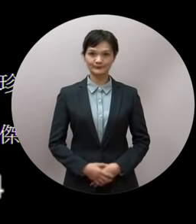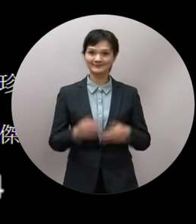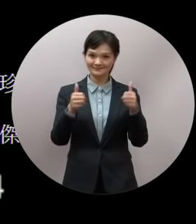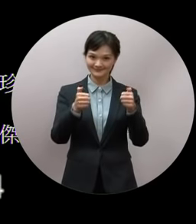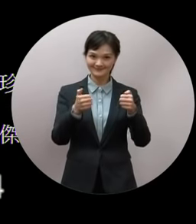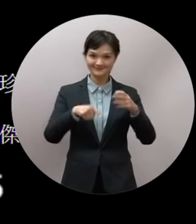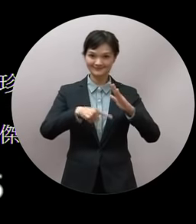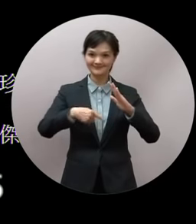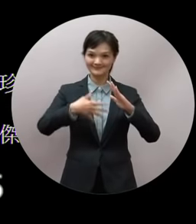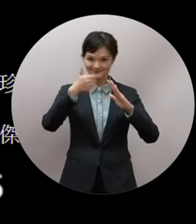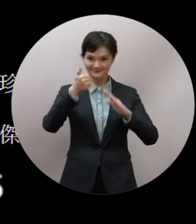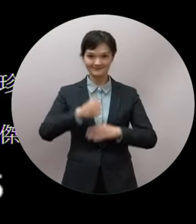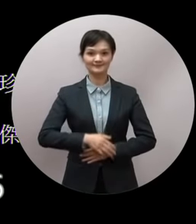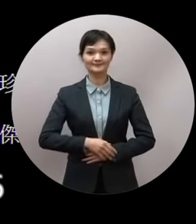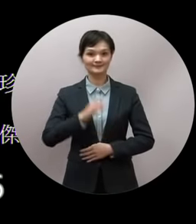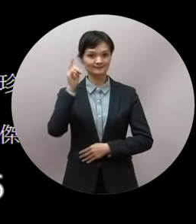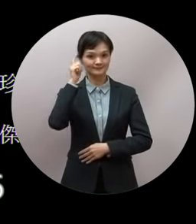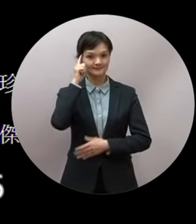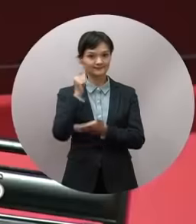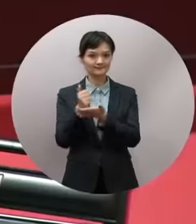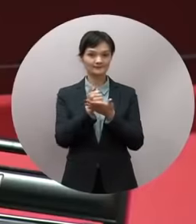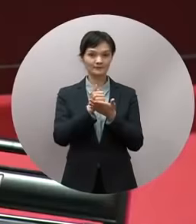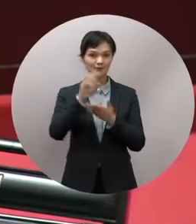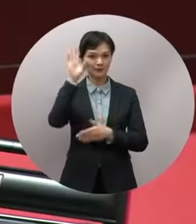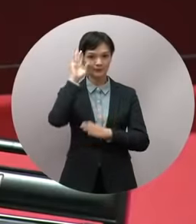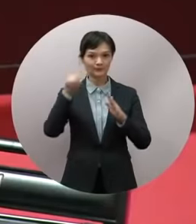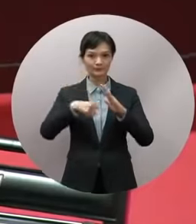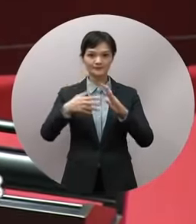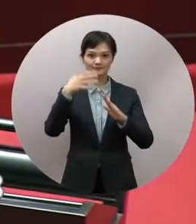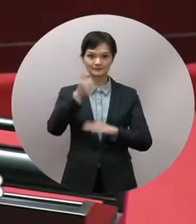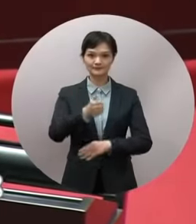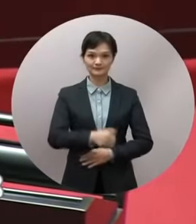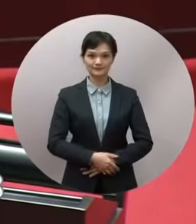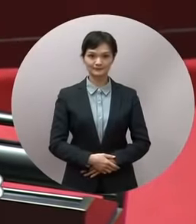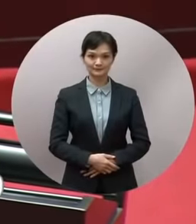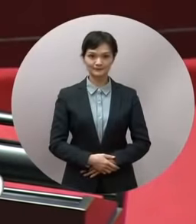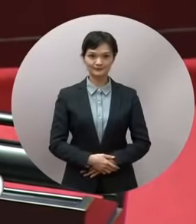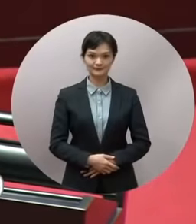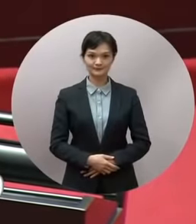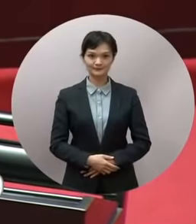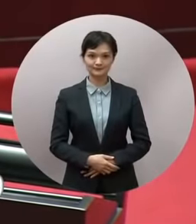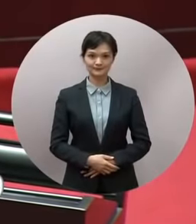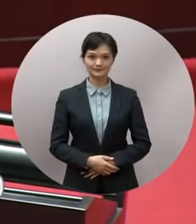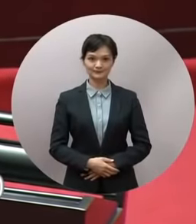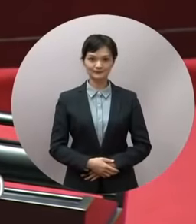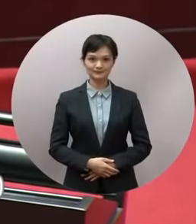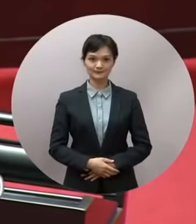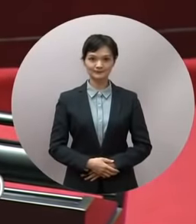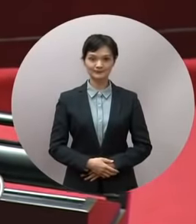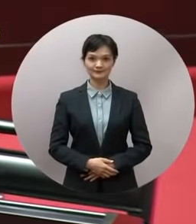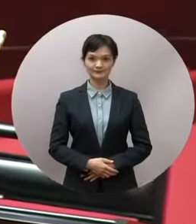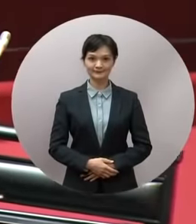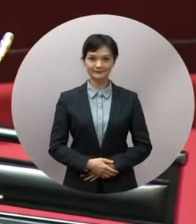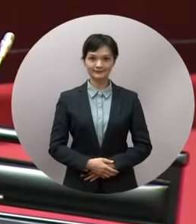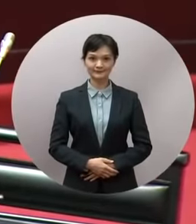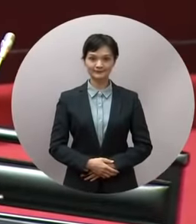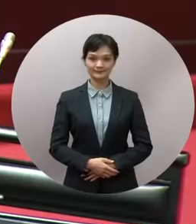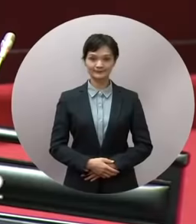谢谢院长，有请苏院长。 请苏院长。